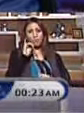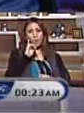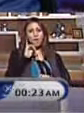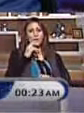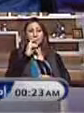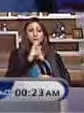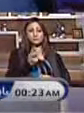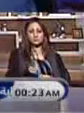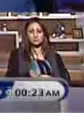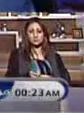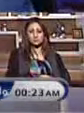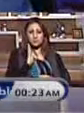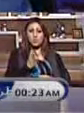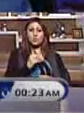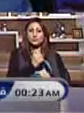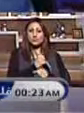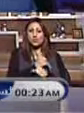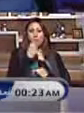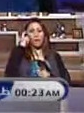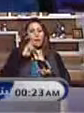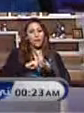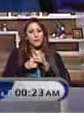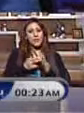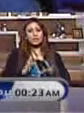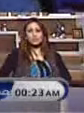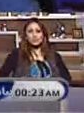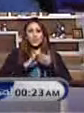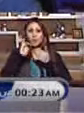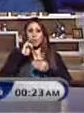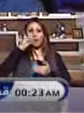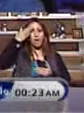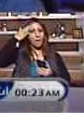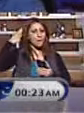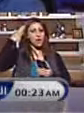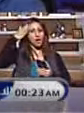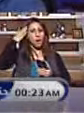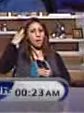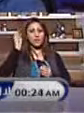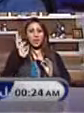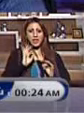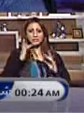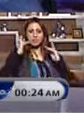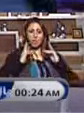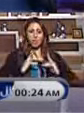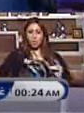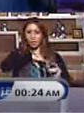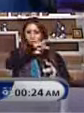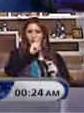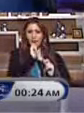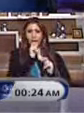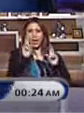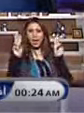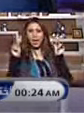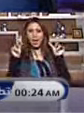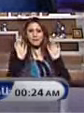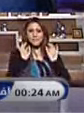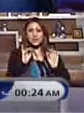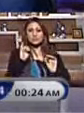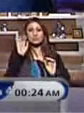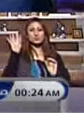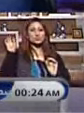حساباتنا نشوف ايه اللي ممكن نقدمه يعني ارى خبراء منكم كاعلام يجلسوا مع بعض ودي منظومه الشرف